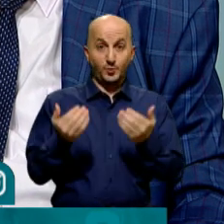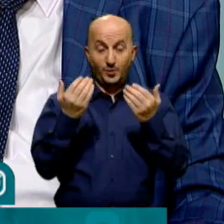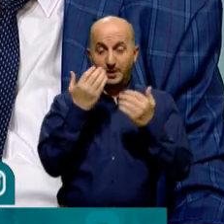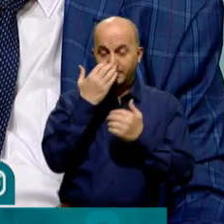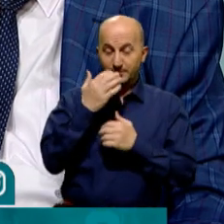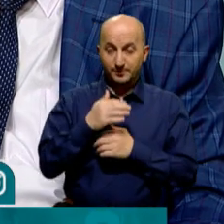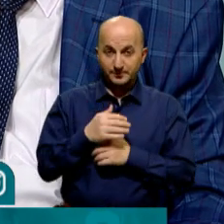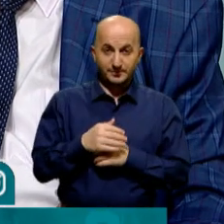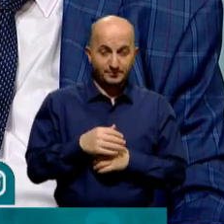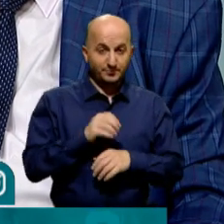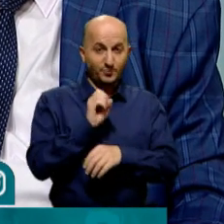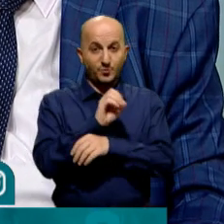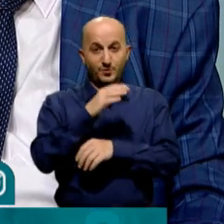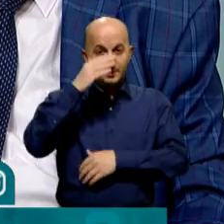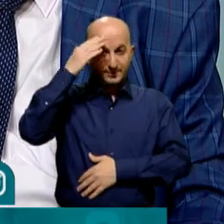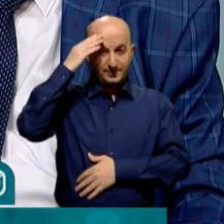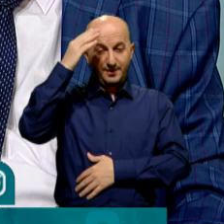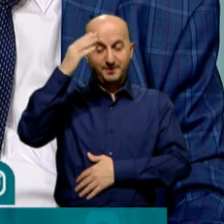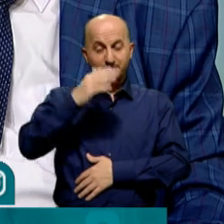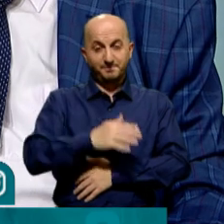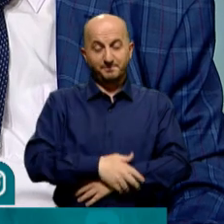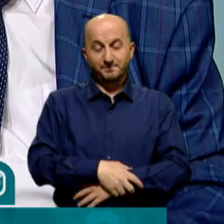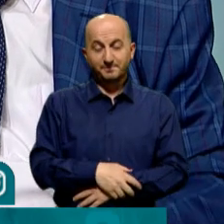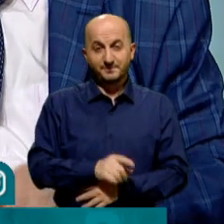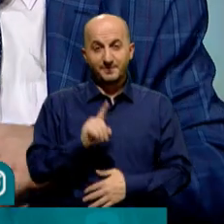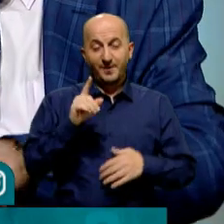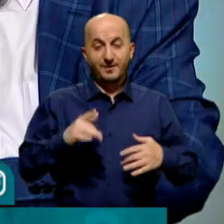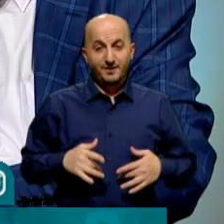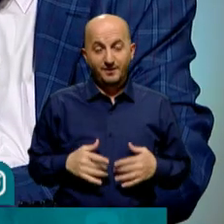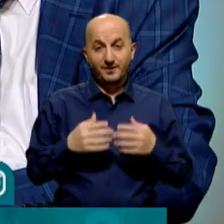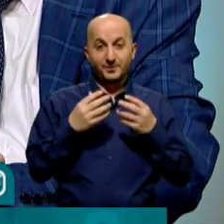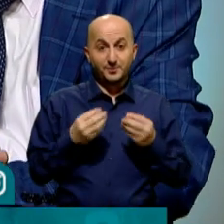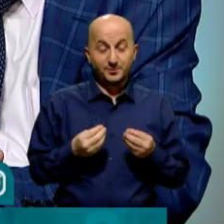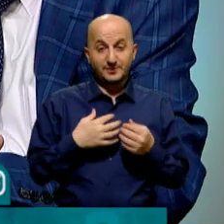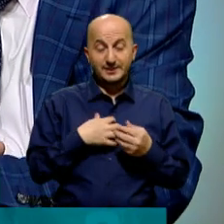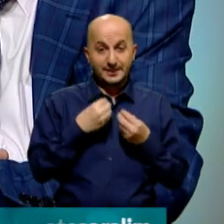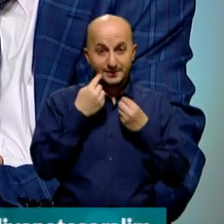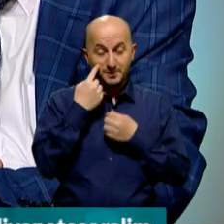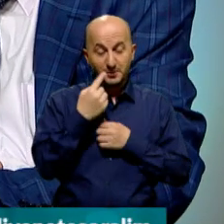efendim sizden. Muğla'ya selam İnşallah olsun hocam, bu vesileyle. Allah razı olsun, bir mukabele. Kendinize iyi bakın.